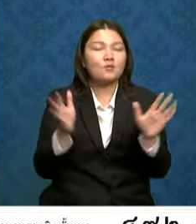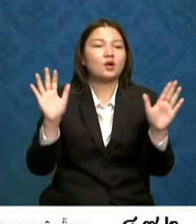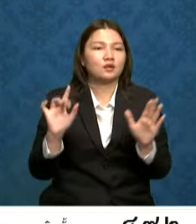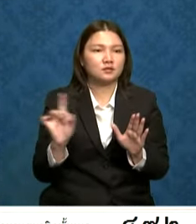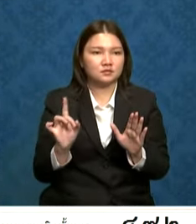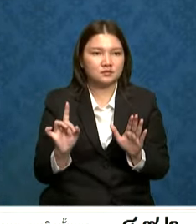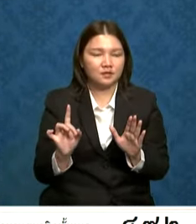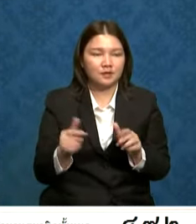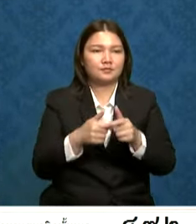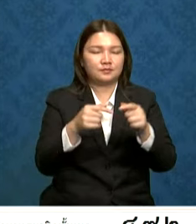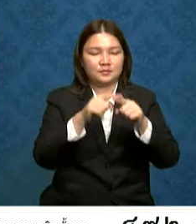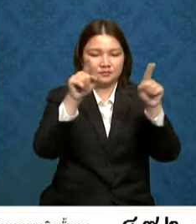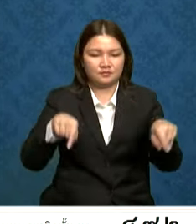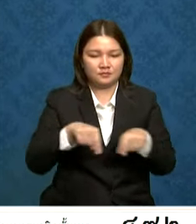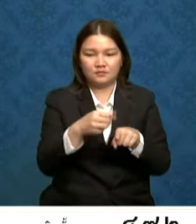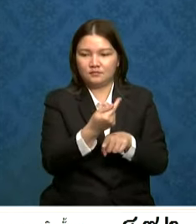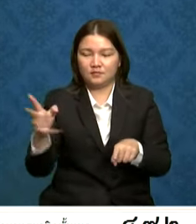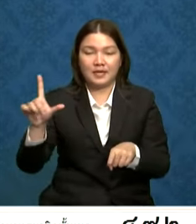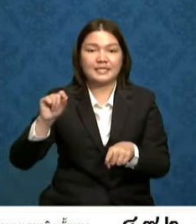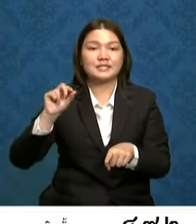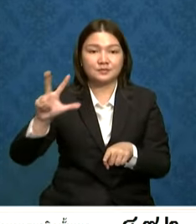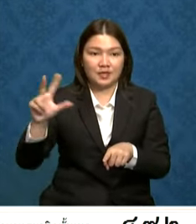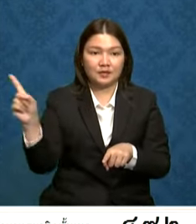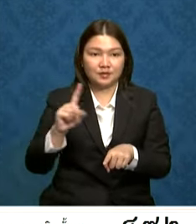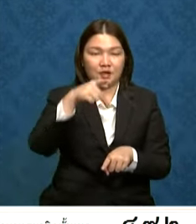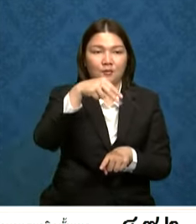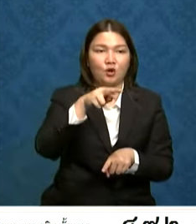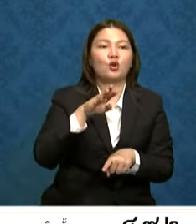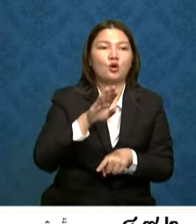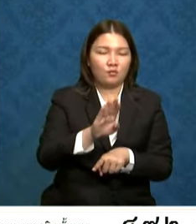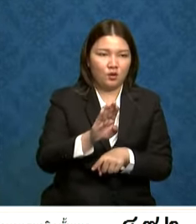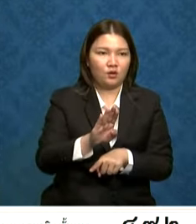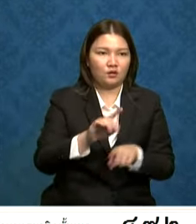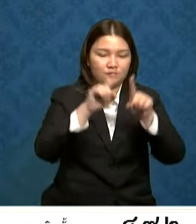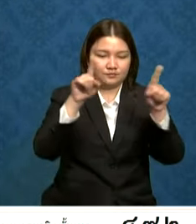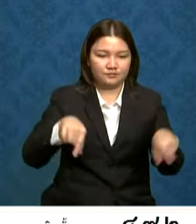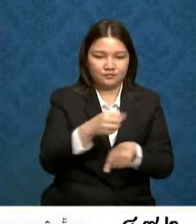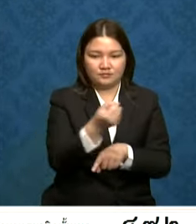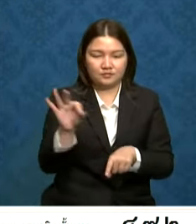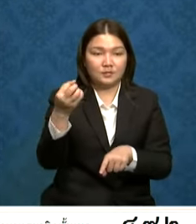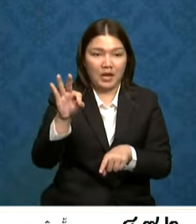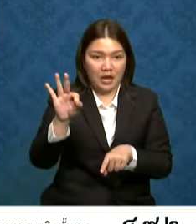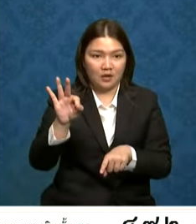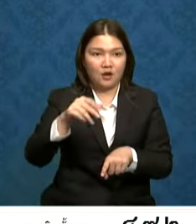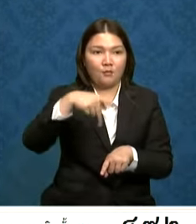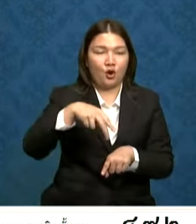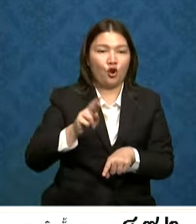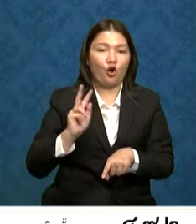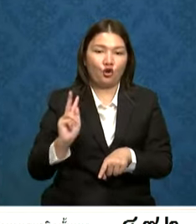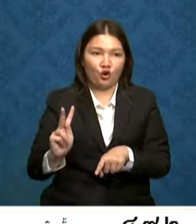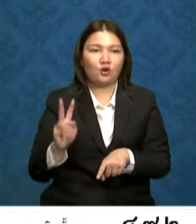23ฉบับประกอบด้วยพระราชบัญญัติ 19ฉบับและพระราชกำหนด